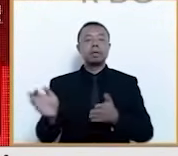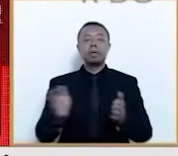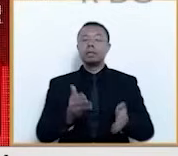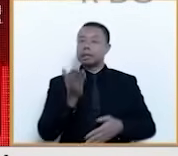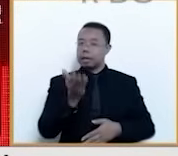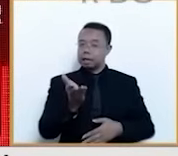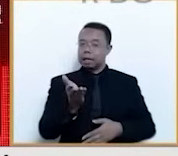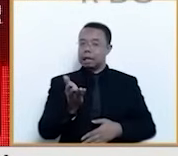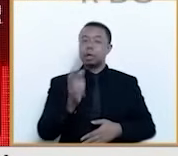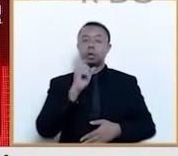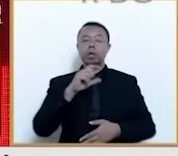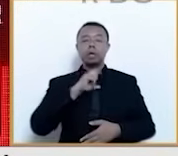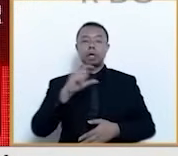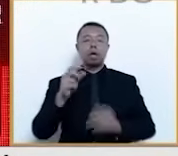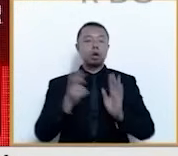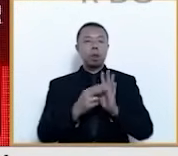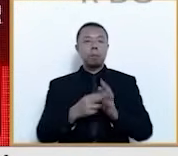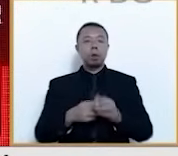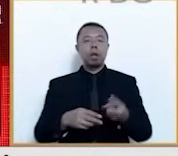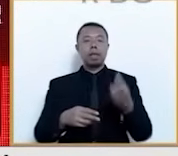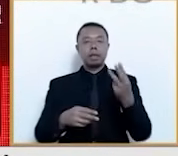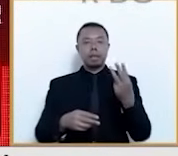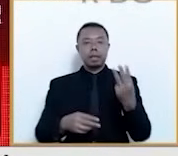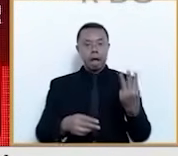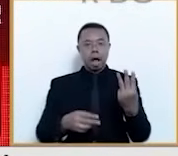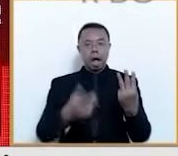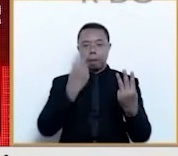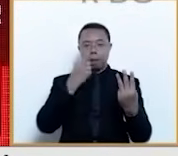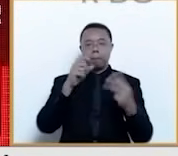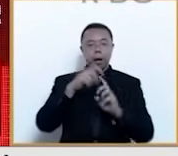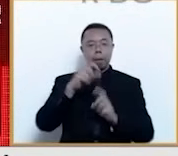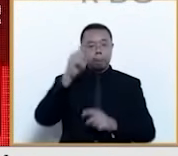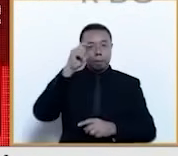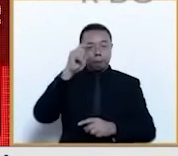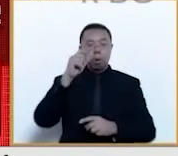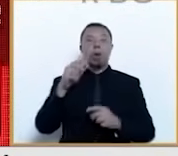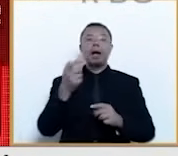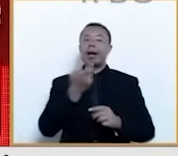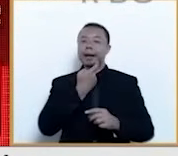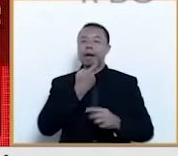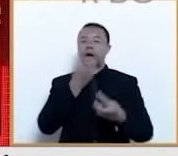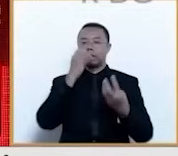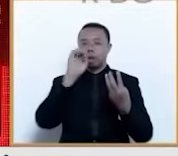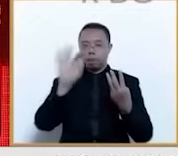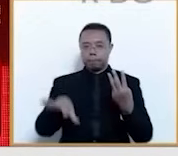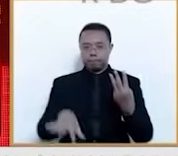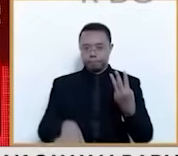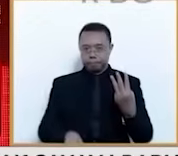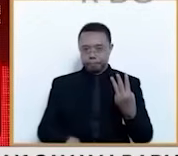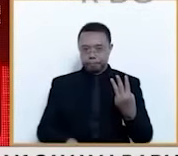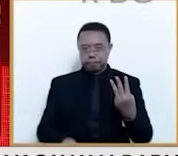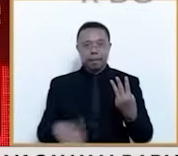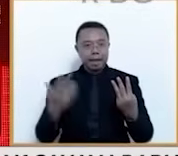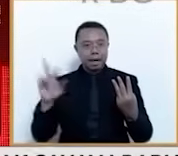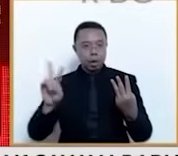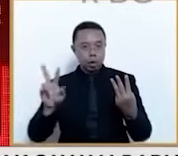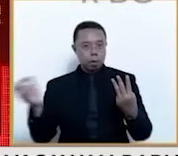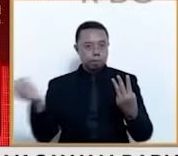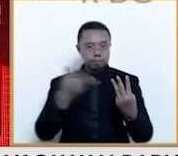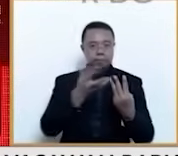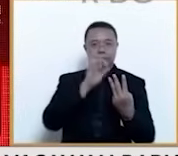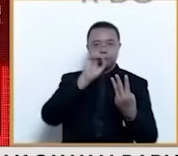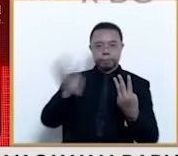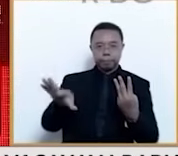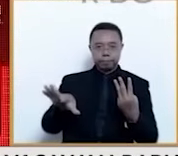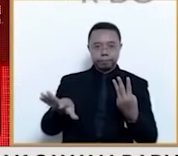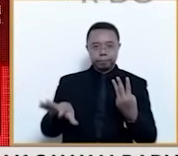kami persilahkan kepada pasangan nomor urut 3, Bapak Pramono Anung dan juga Bapak Rano Karno atau Sidul, untuk merespon tanggapan dari pasangan